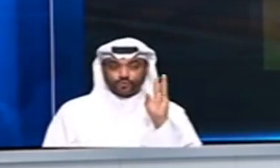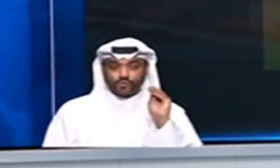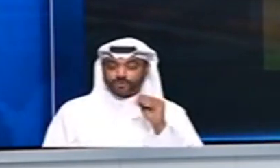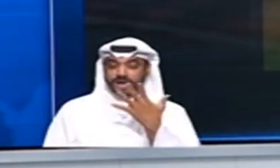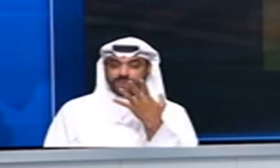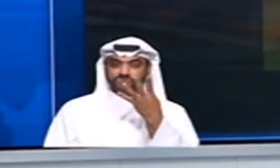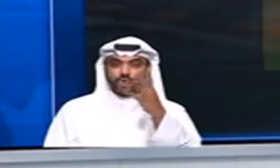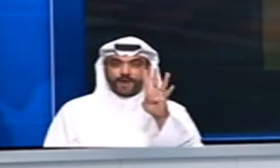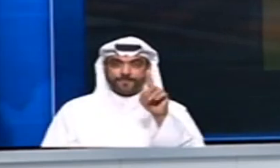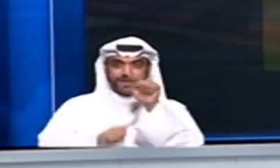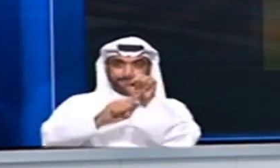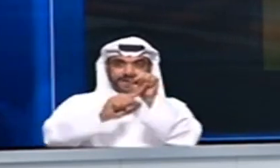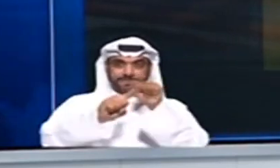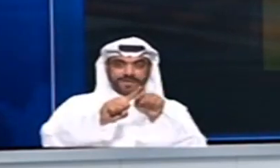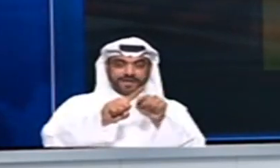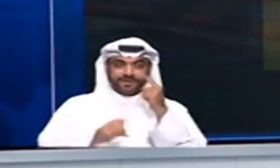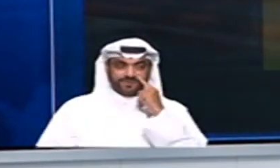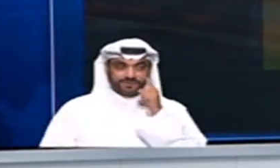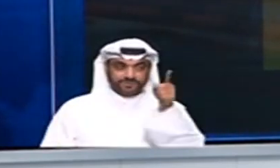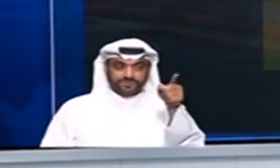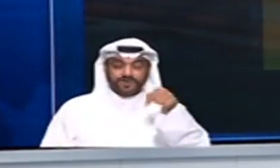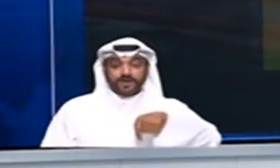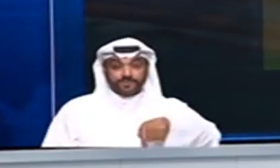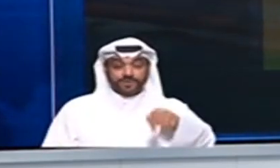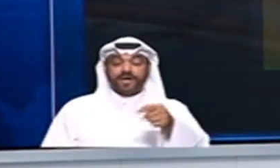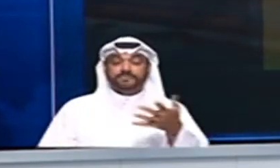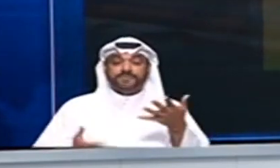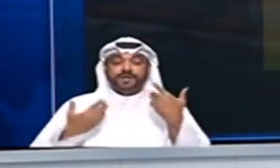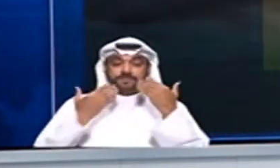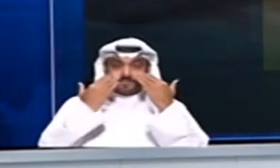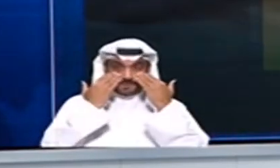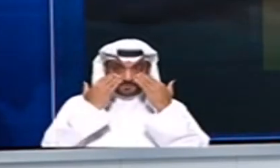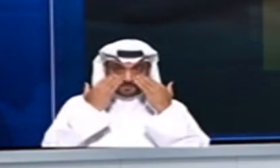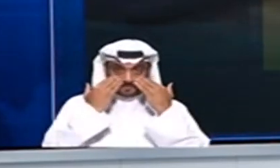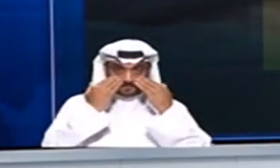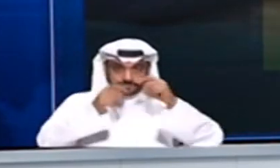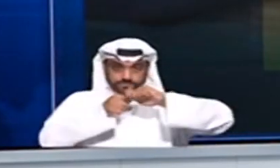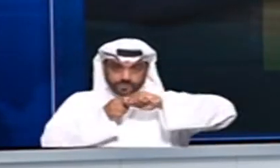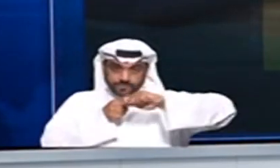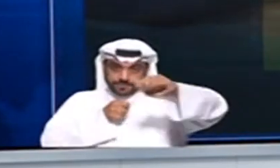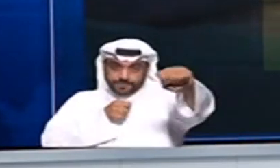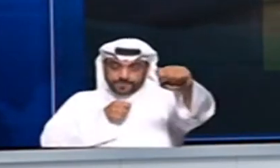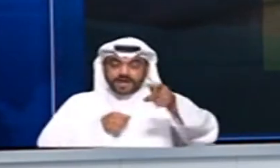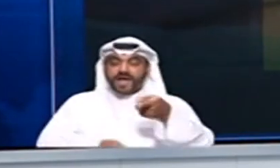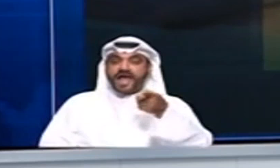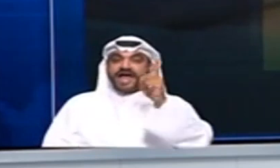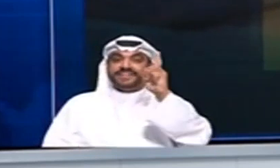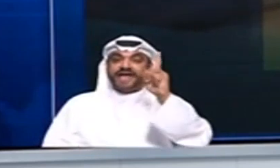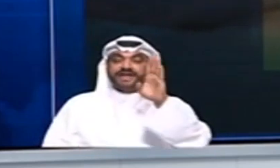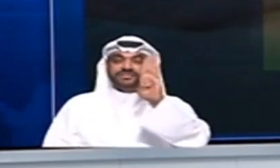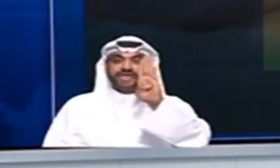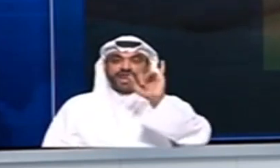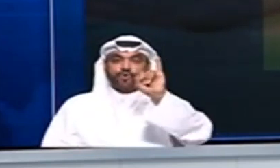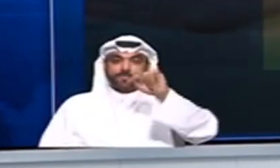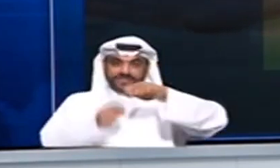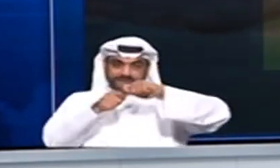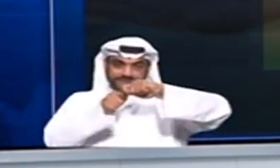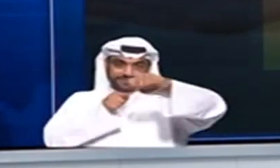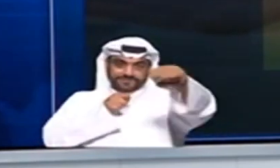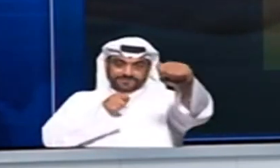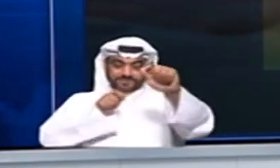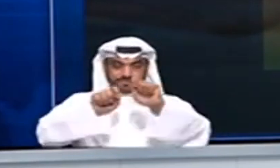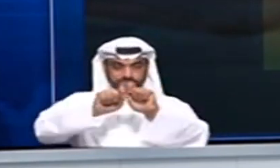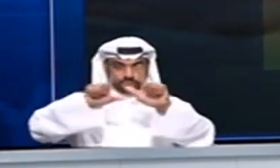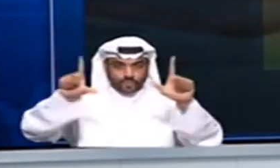إلى 50% في بعض المناطق السكنية وأعلى من ذلك على المناطق الساحلية. الرؤية الأفقية متراجعة بعض الشيء نتيجة ارتفاع نسب الرطوبة